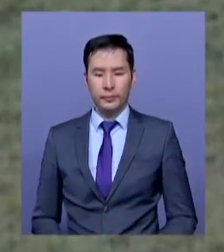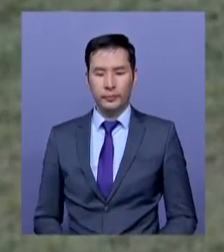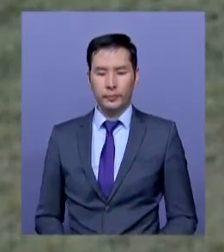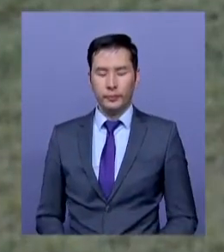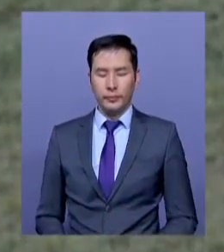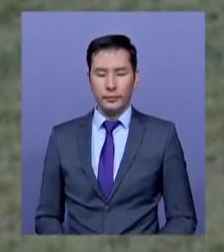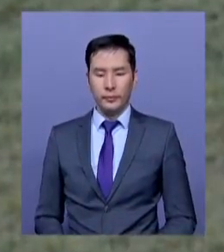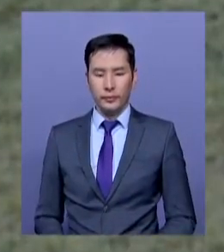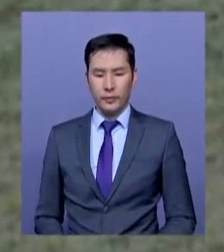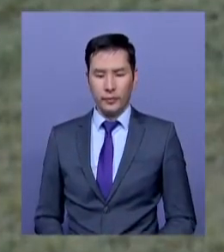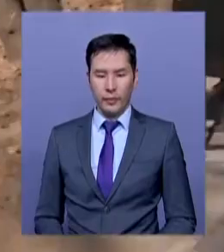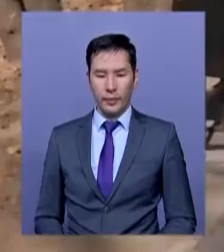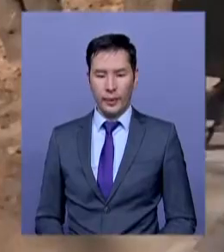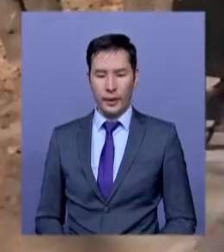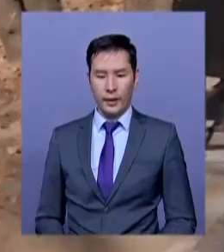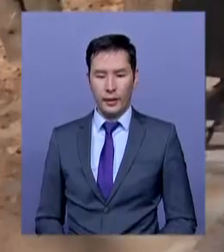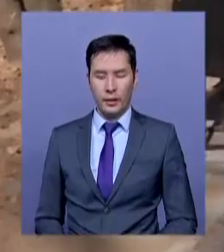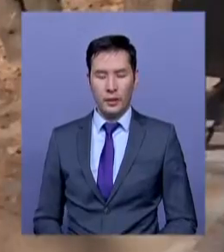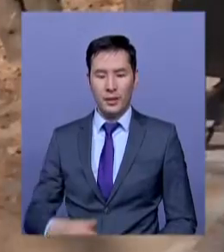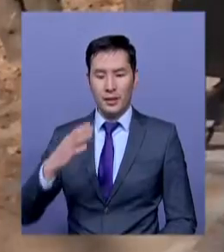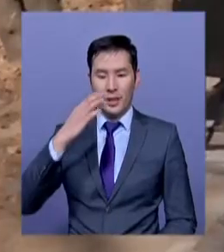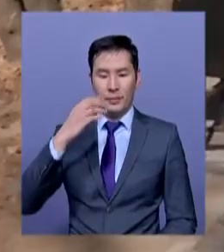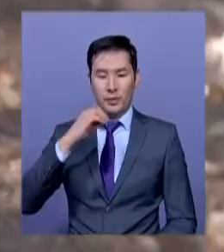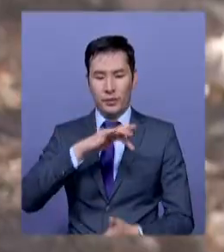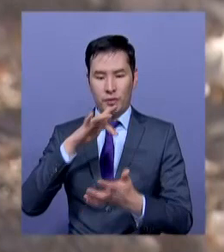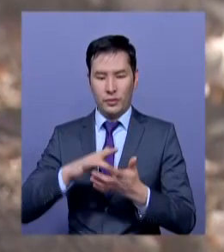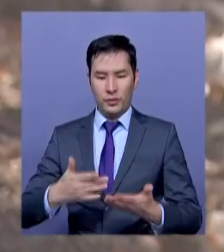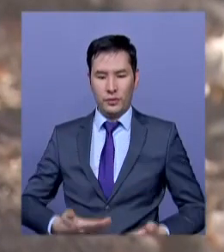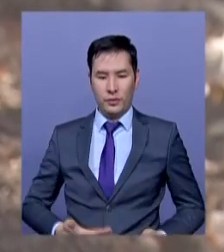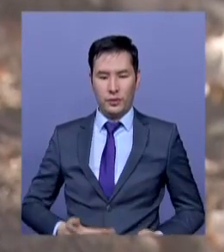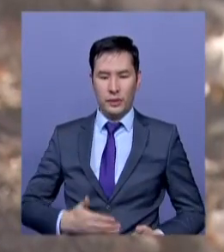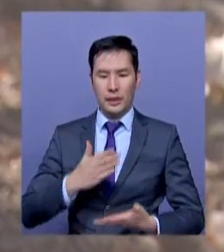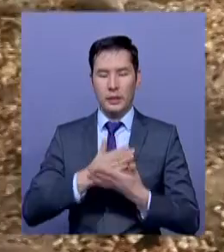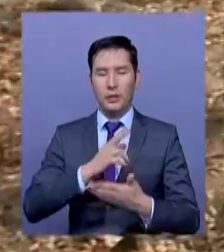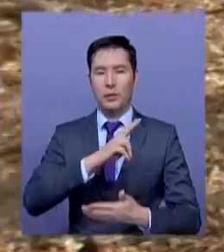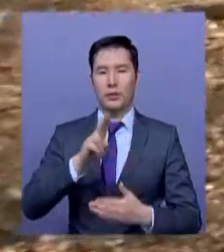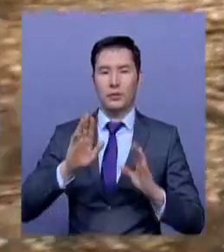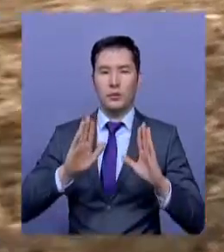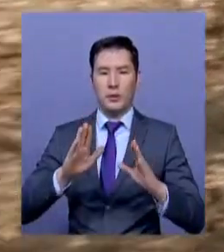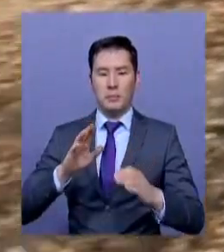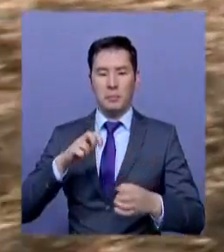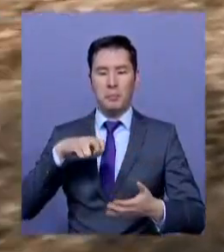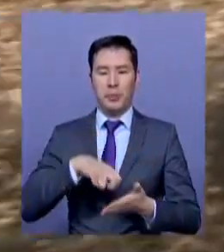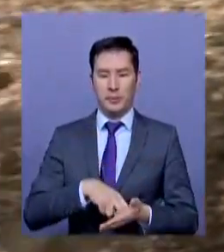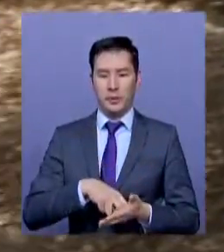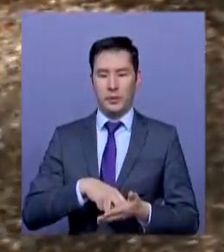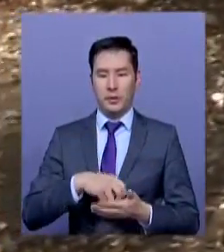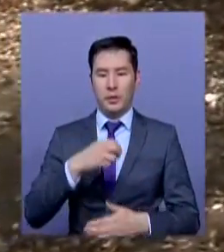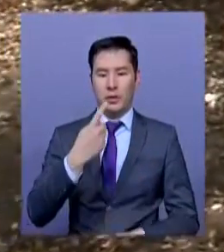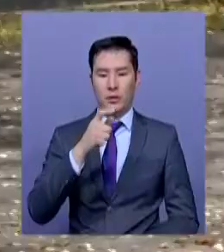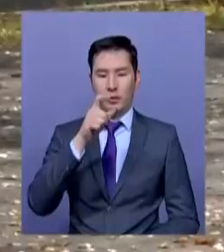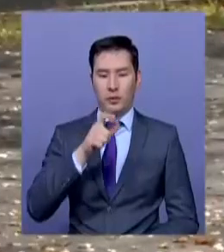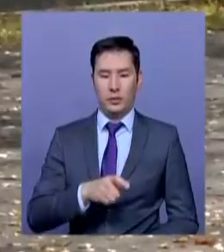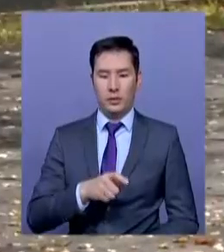Тайжан, Алматы телеарнасы. Алматы қаласында тұрғылықты тіркеуі бар азаматтар ғана дауыс беруге құқылы. Бір адам бас аяғы